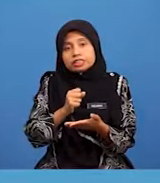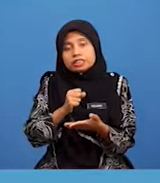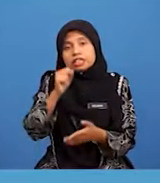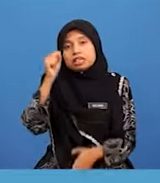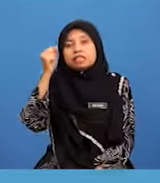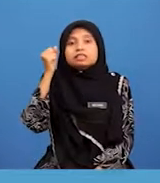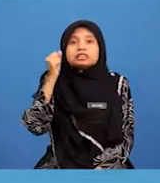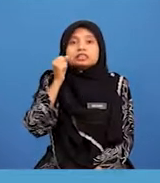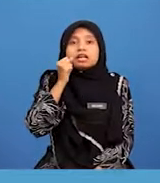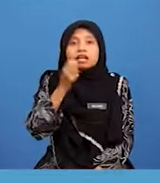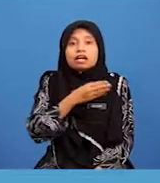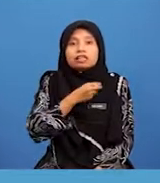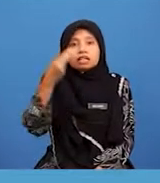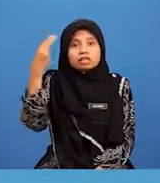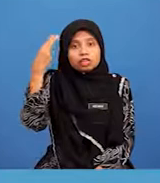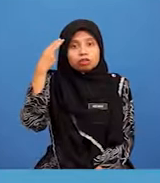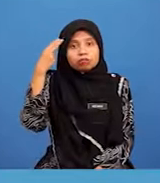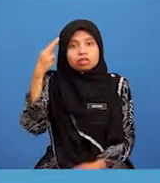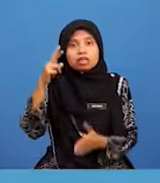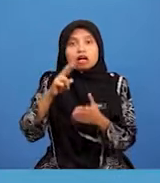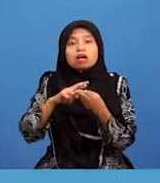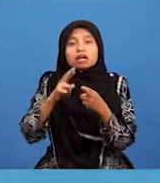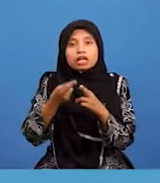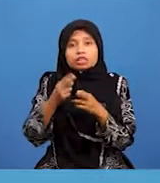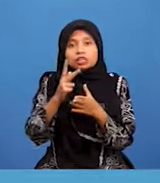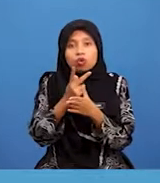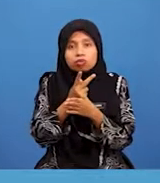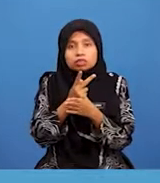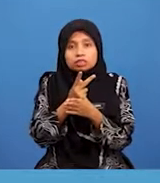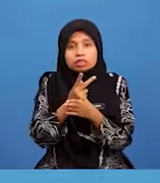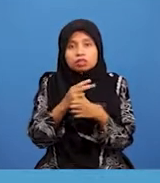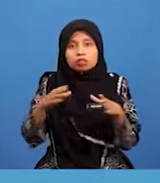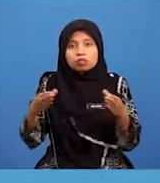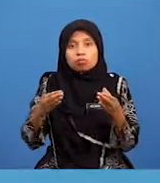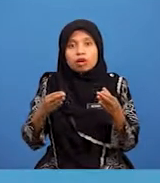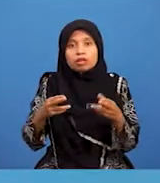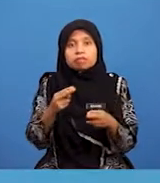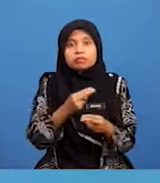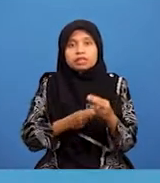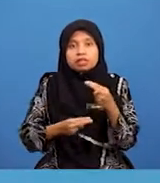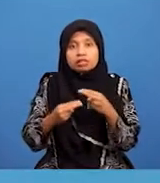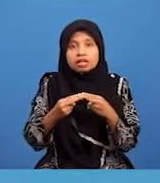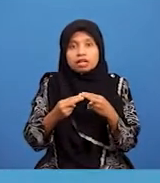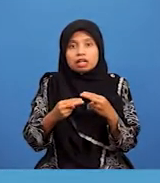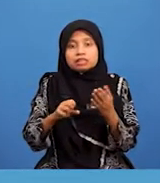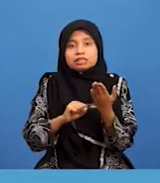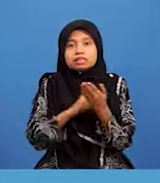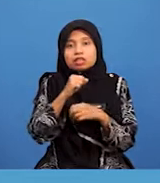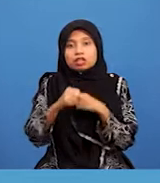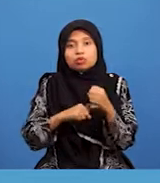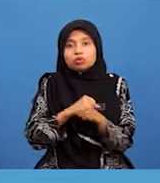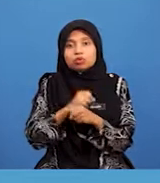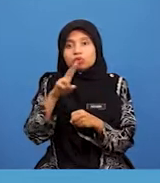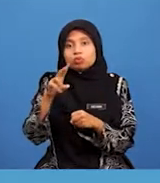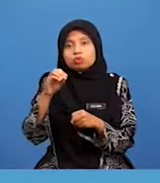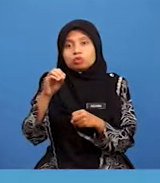Sarah dan Helmi adalah rakan kongsi yang menubuhkan perniagaan perkongsian Sarah dan Helmi sejak tahun 2015.